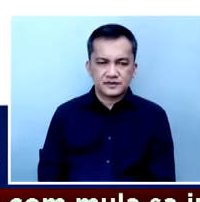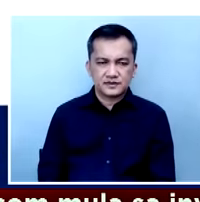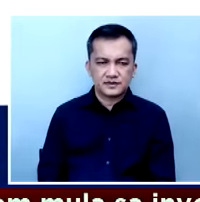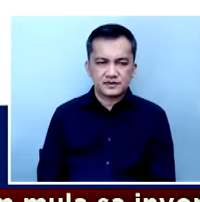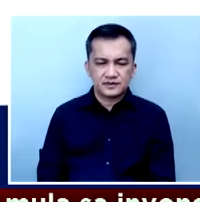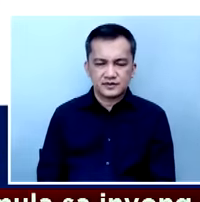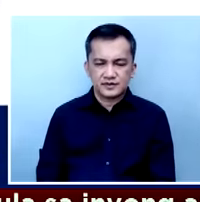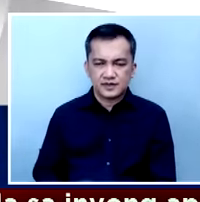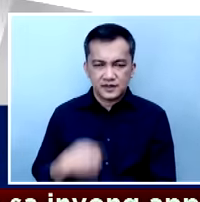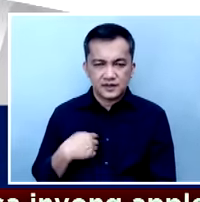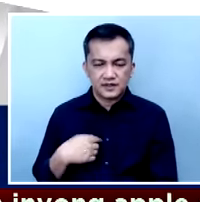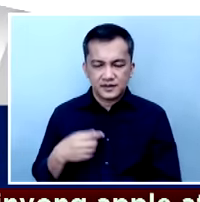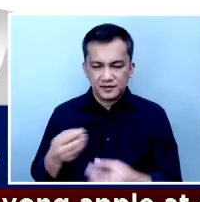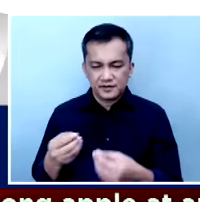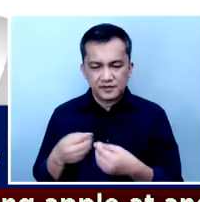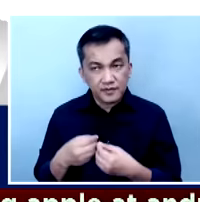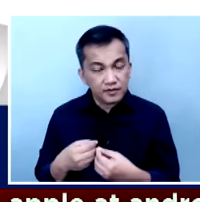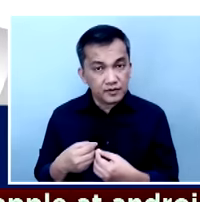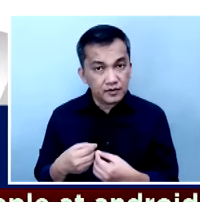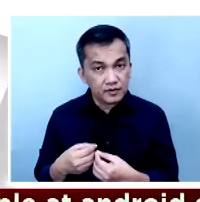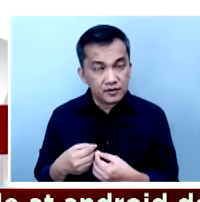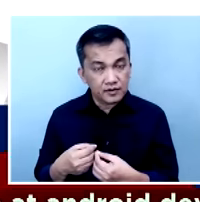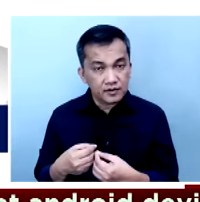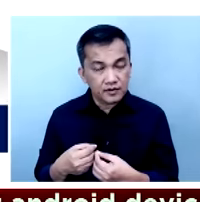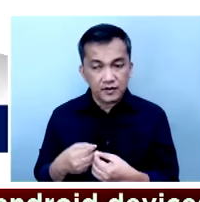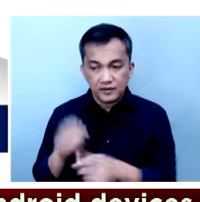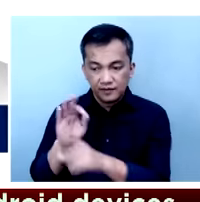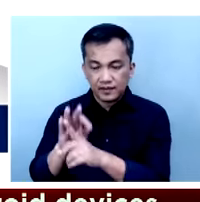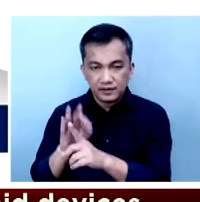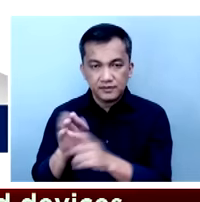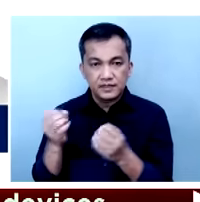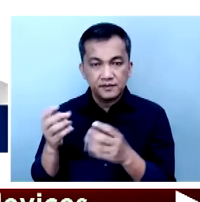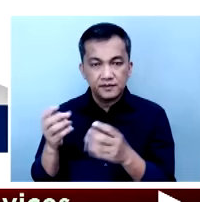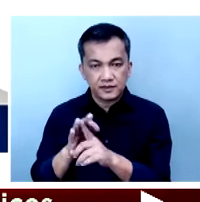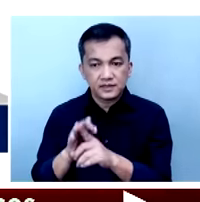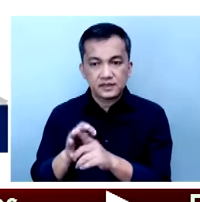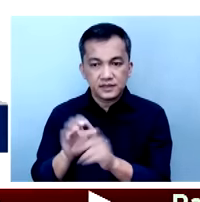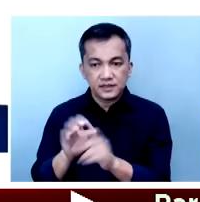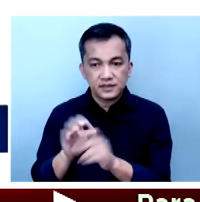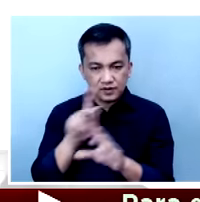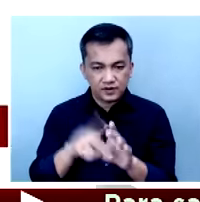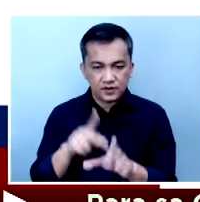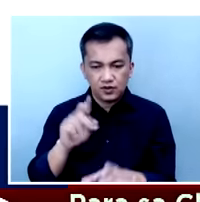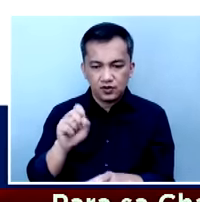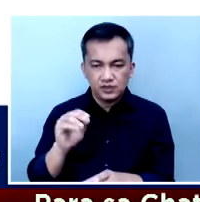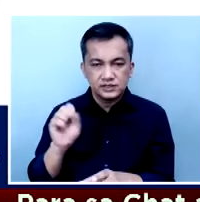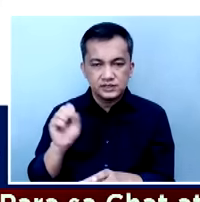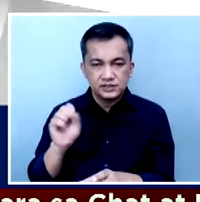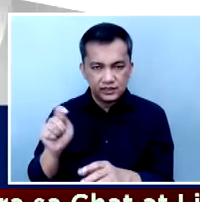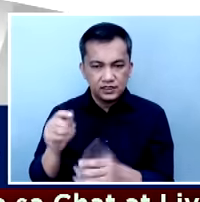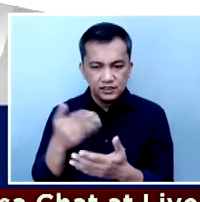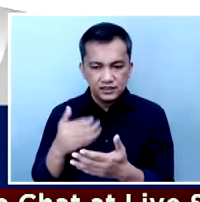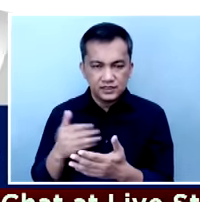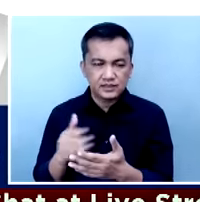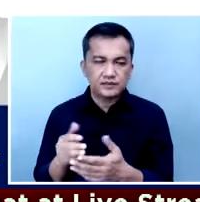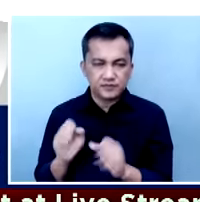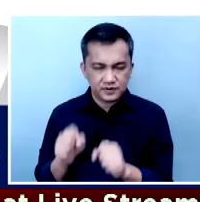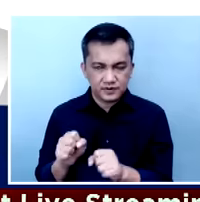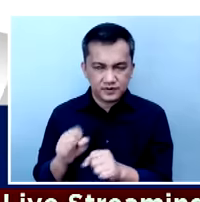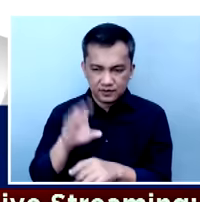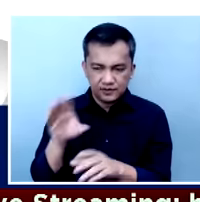It will be an event where many of my fans could actually participate, and also the OSTs that I've actually sang in my dramas, maybe you can